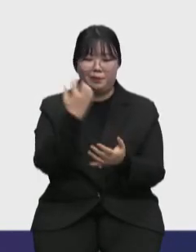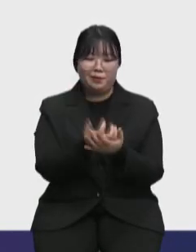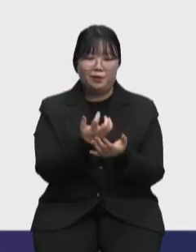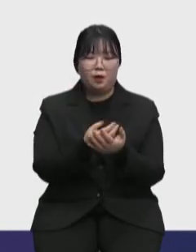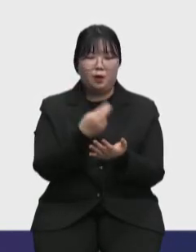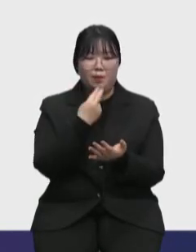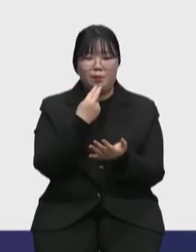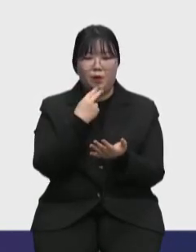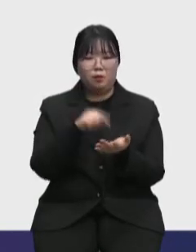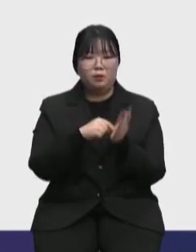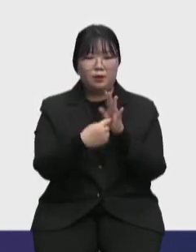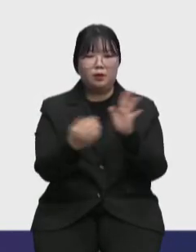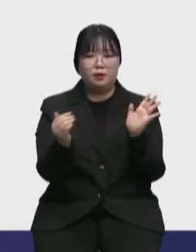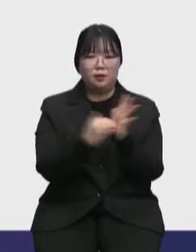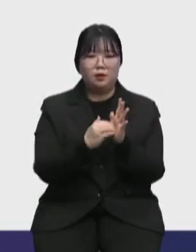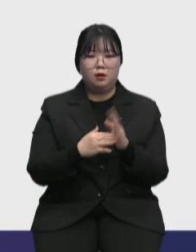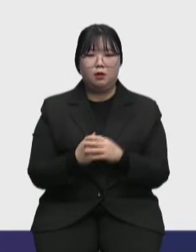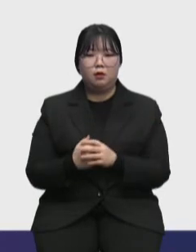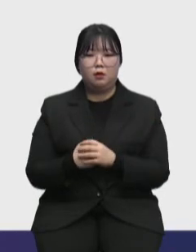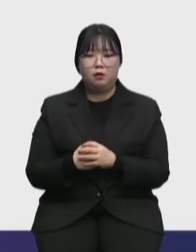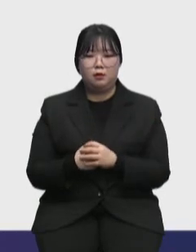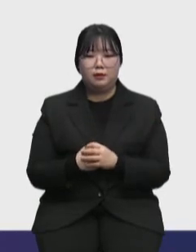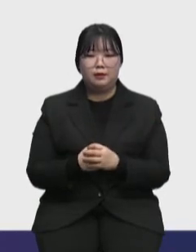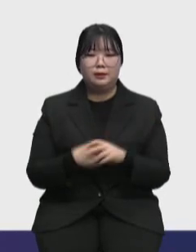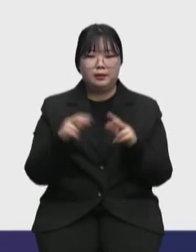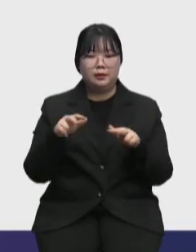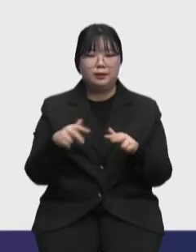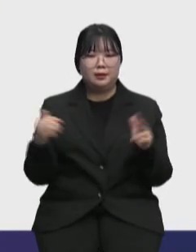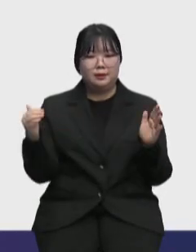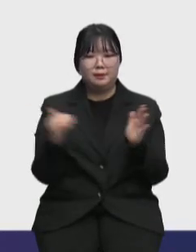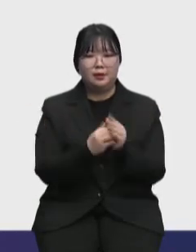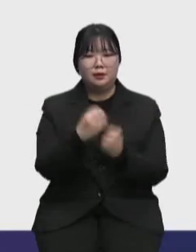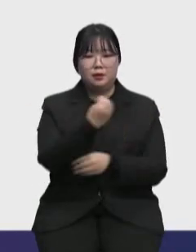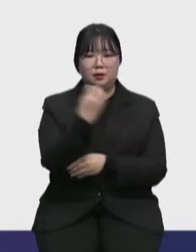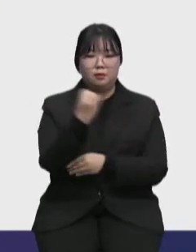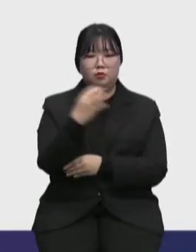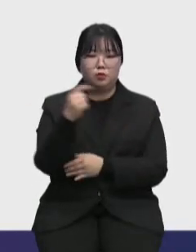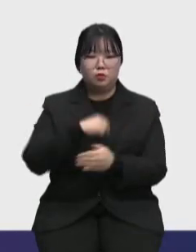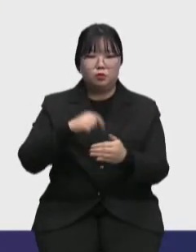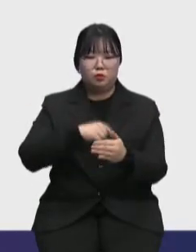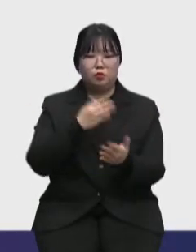신문은 전했습니다. 지금까지 신문 속 뉴스였습니다.